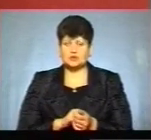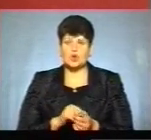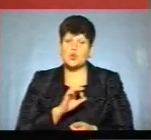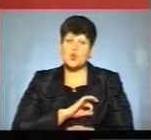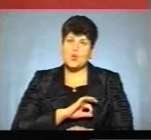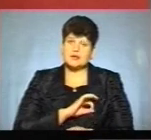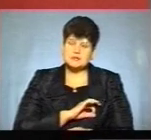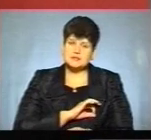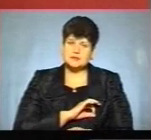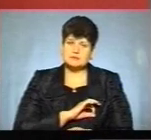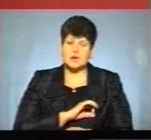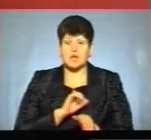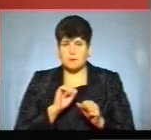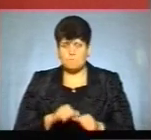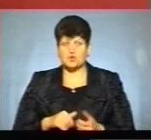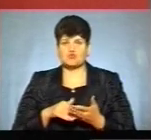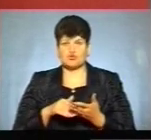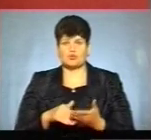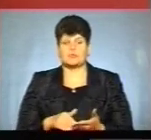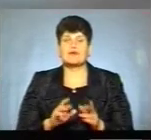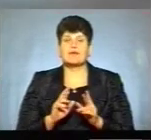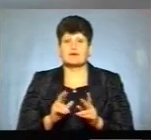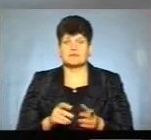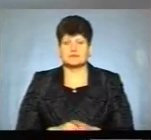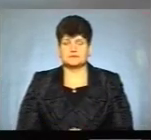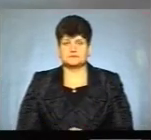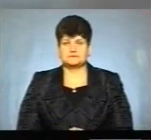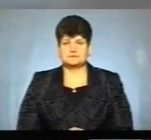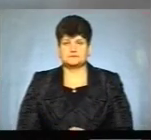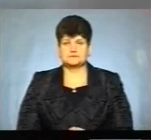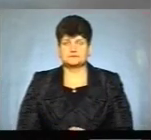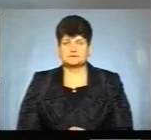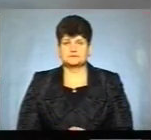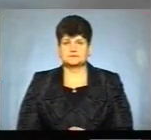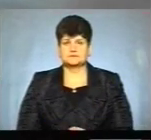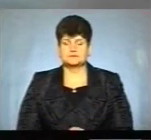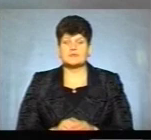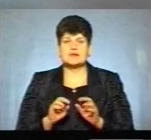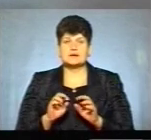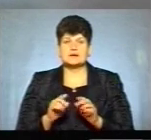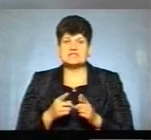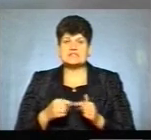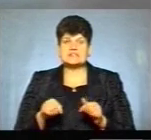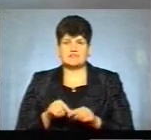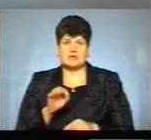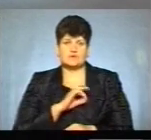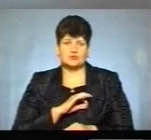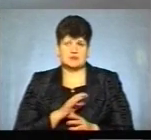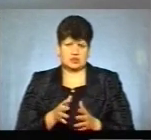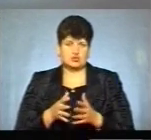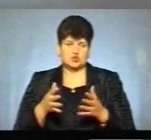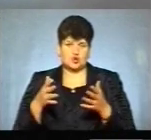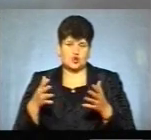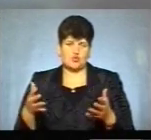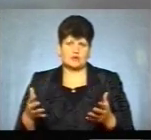корисні і можуть допомогти, і яким чином? Ну, сфера застосування, в принципі, досить широка. Ну,